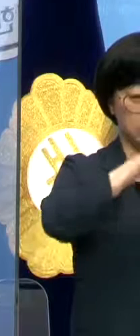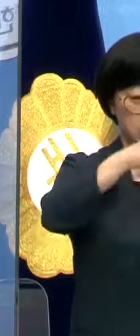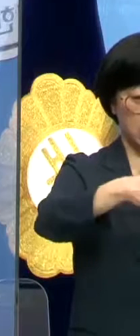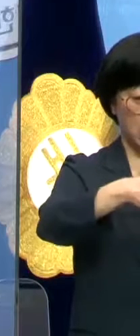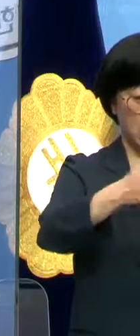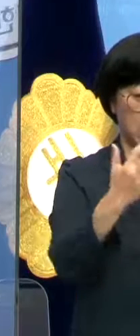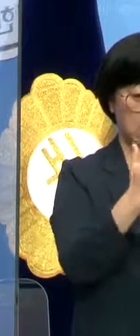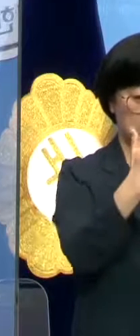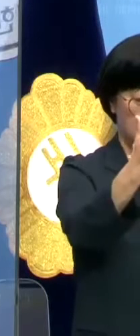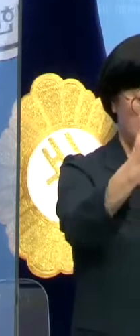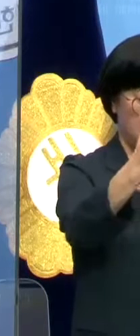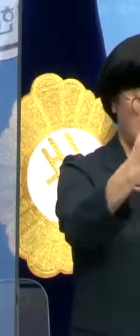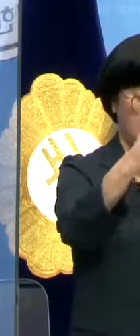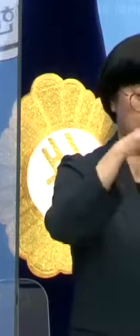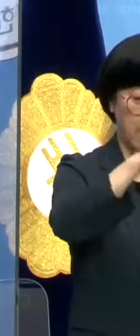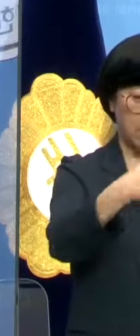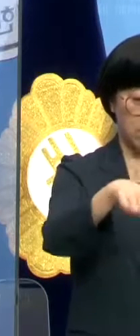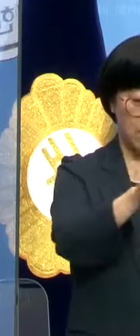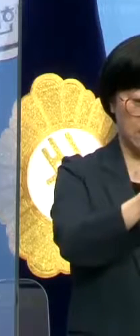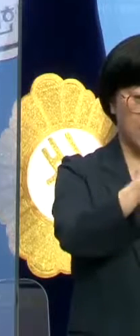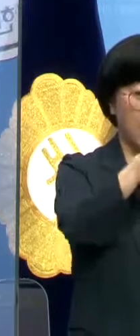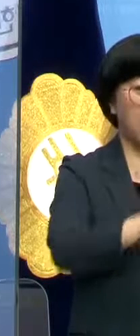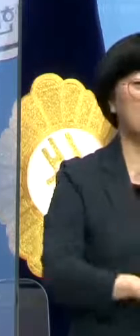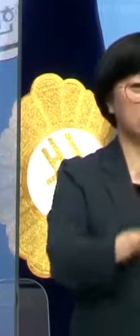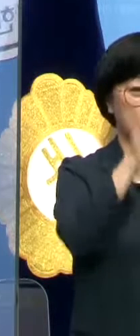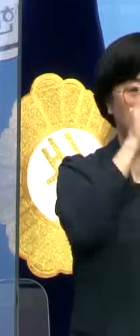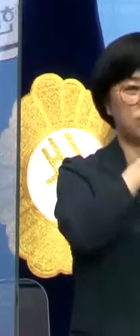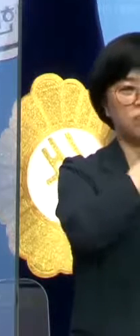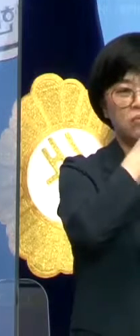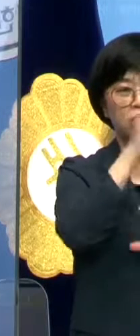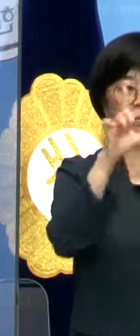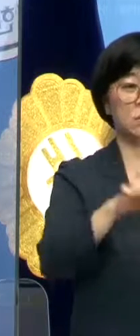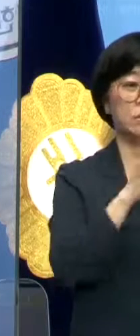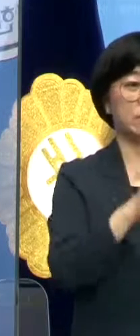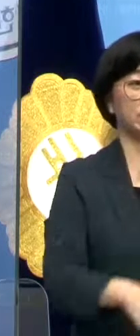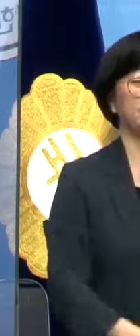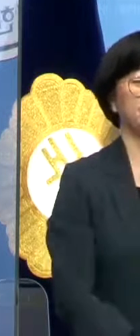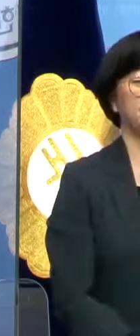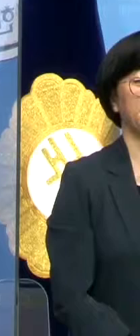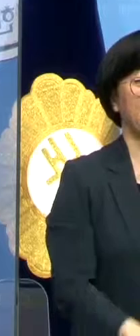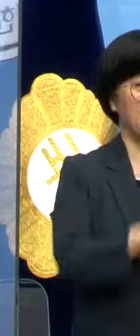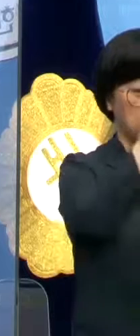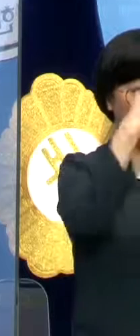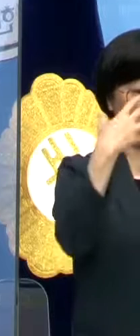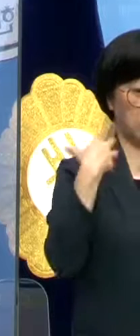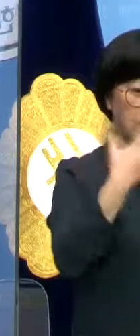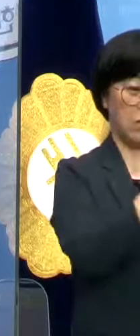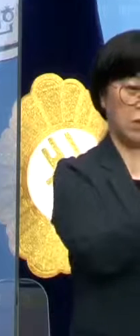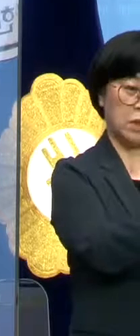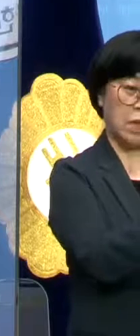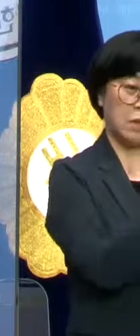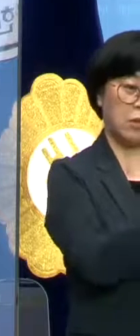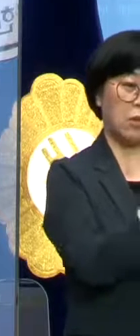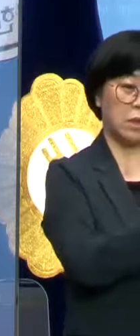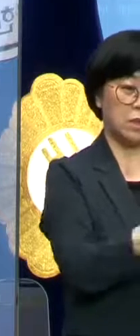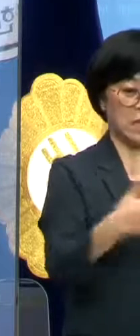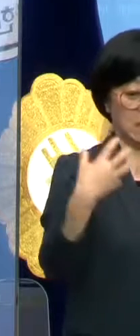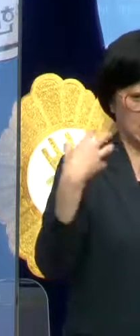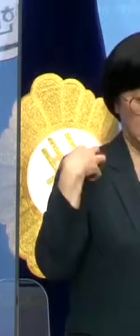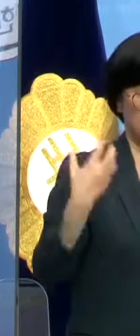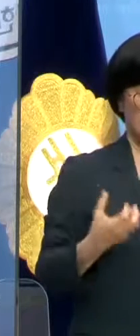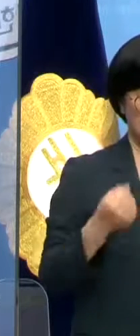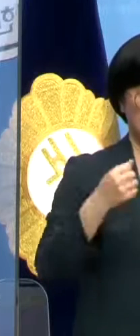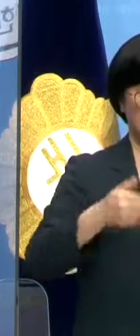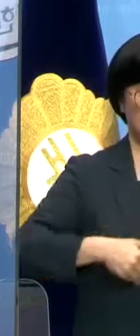진학 장비들이 팔리고 있는 실정입니다 부끄러운 모습입니다 정부와 집권여당은 이 사태에 대해서 책임감을